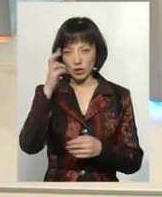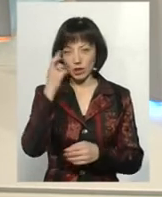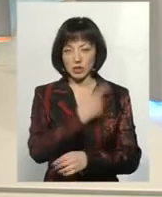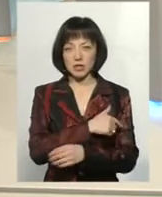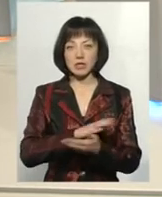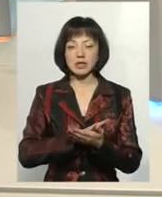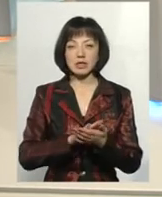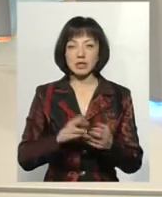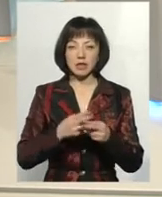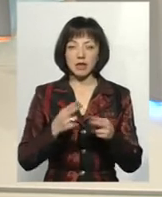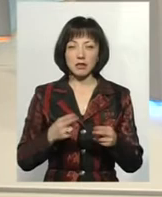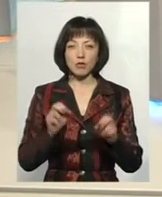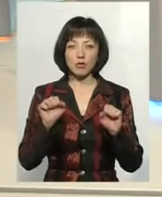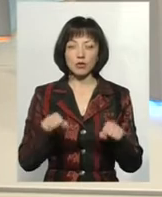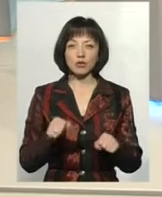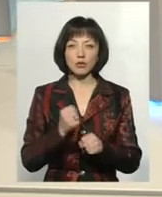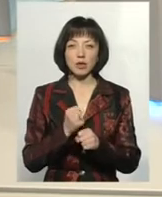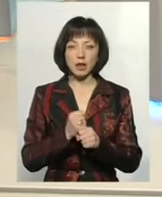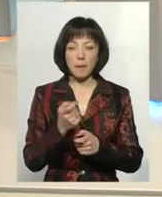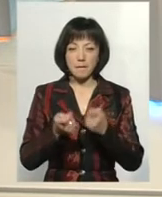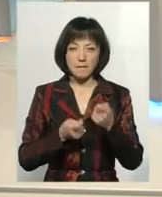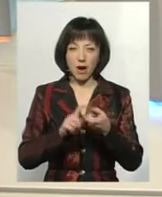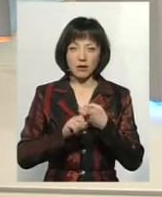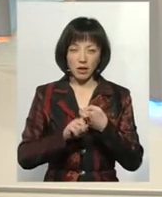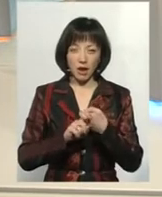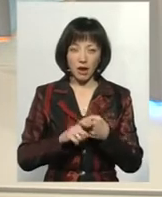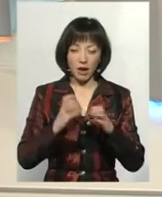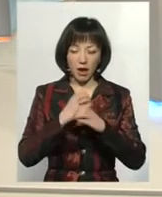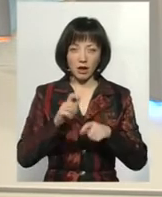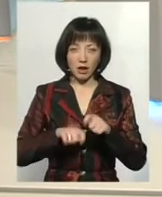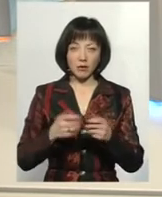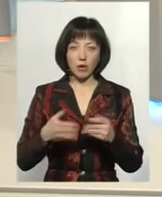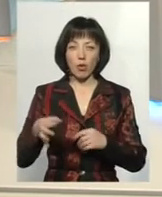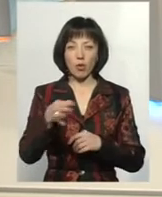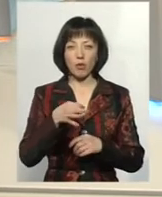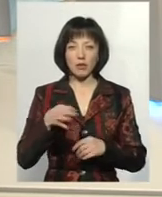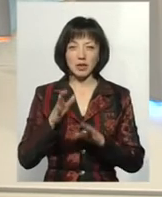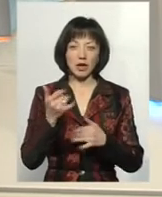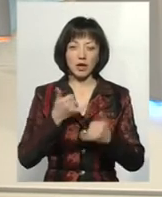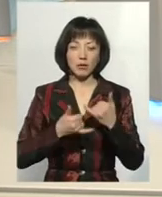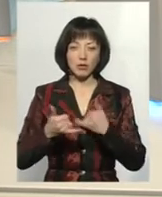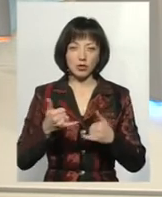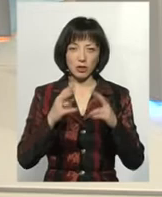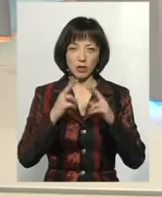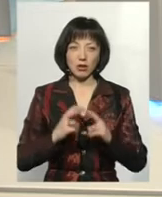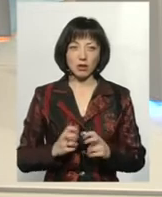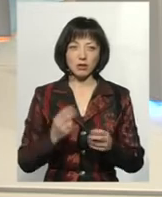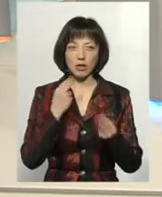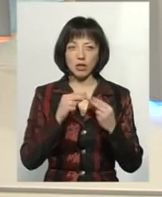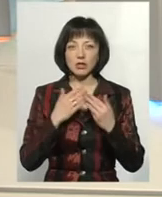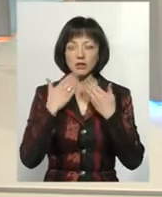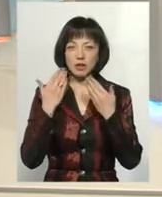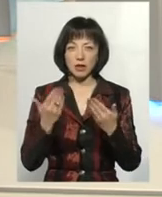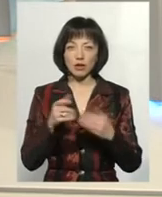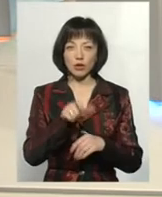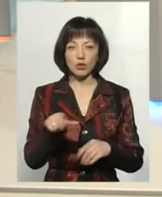Держсанстанція, верніше, ця служба може зробити і бактеріальний аналіз, то, наприклад, облводгоспонь тільки хімічні аналізи води, то краще звертатись, якщо вже